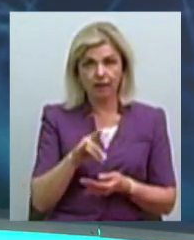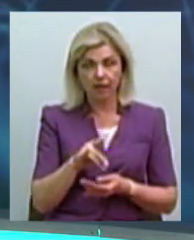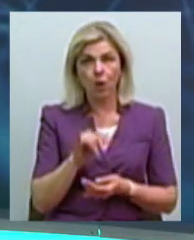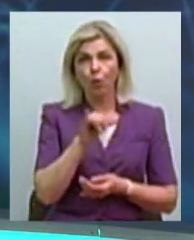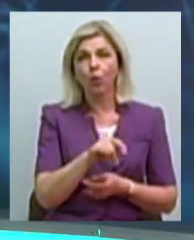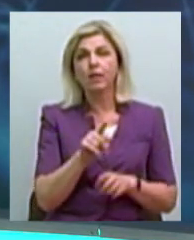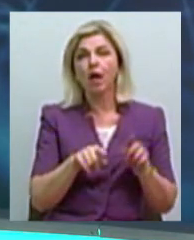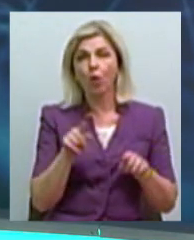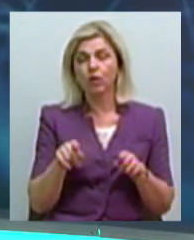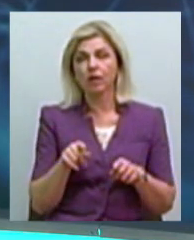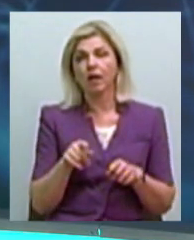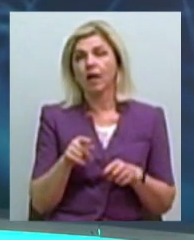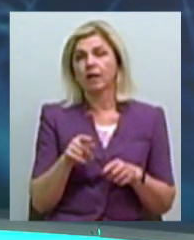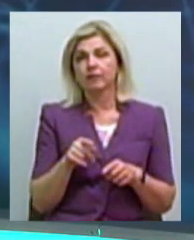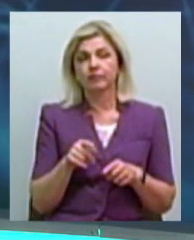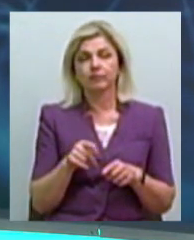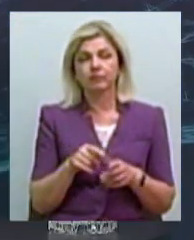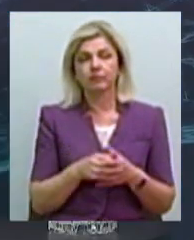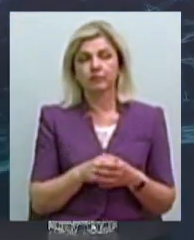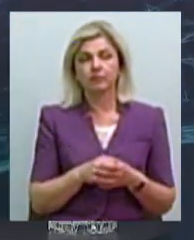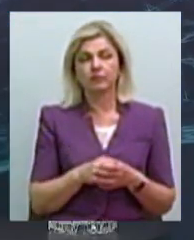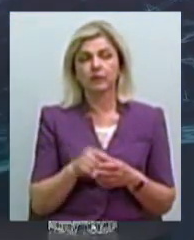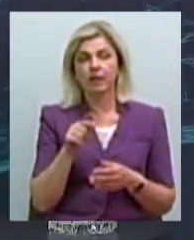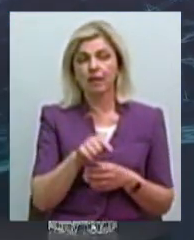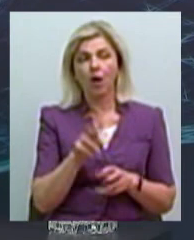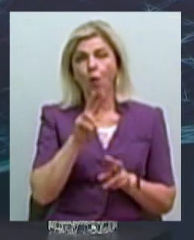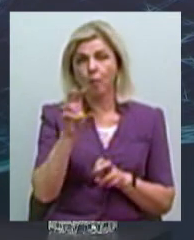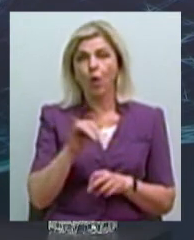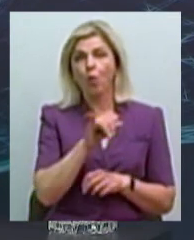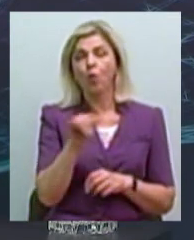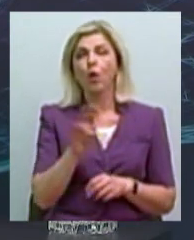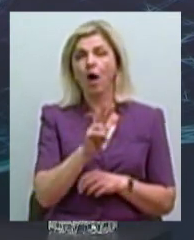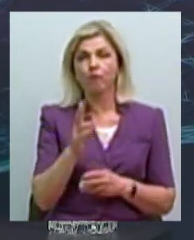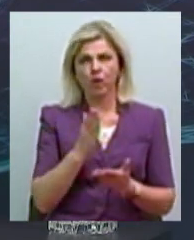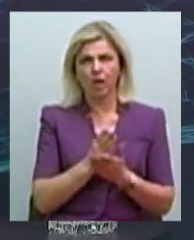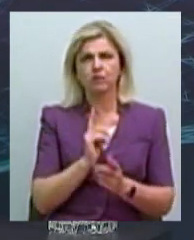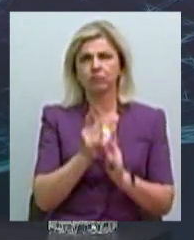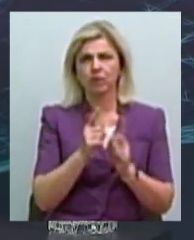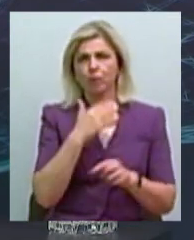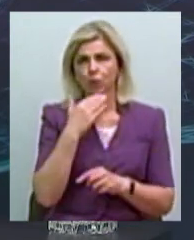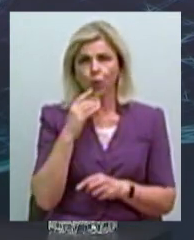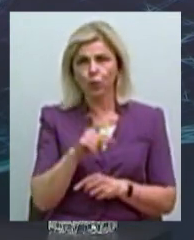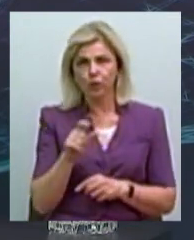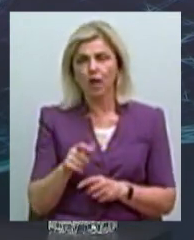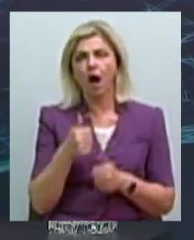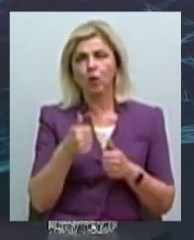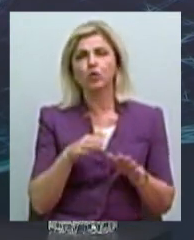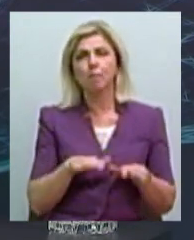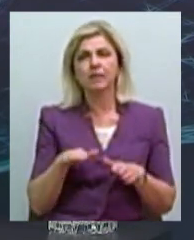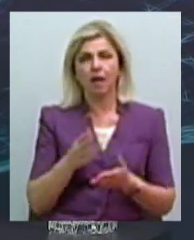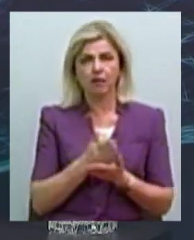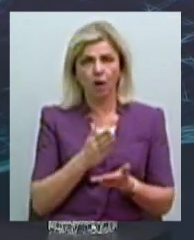некоторых просто нецелесообразно ставить, но те компании, у которых есть поток людей, которые в хороших местах находятся, у которых